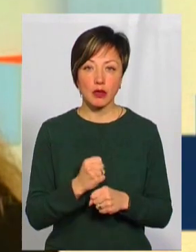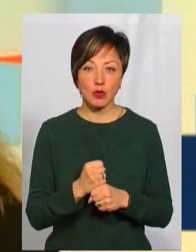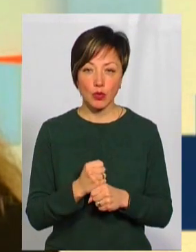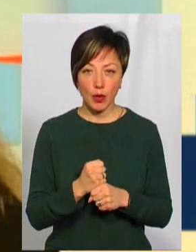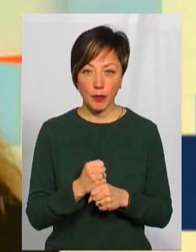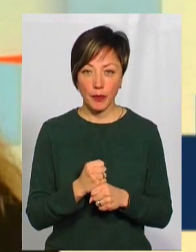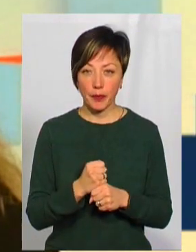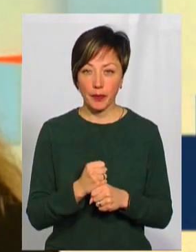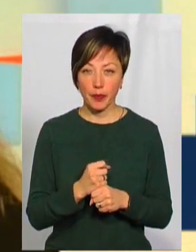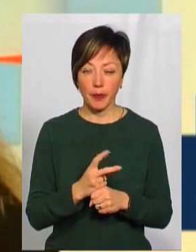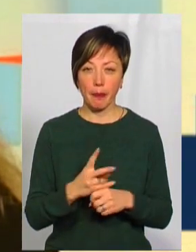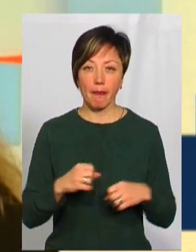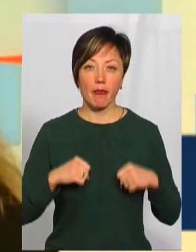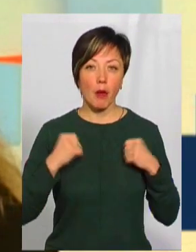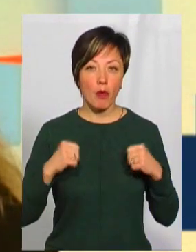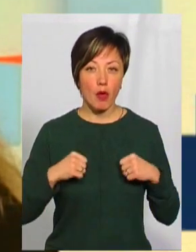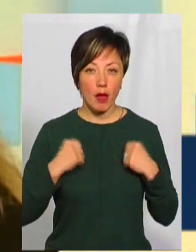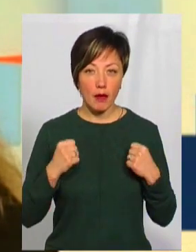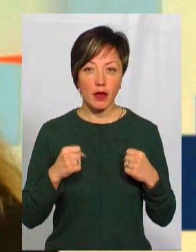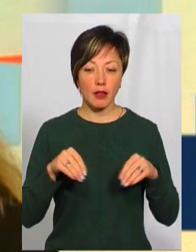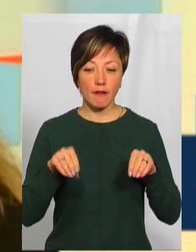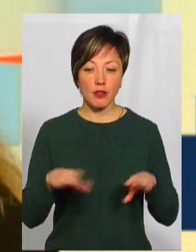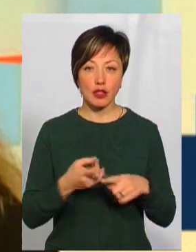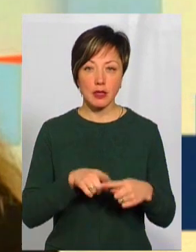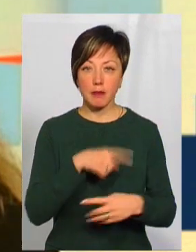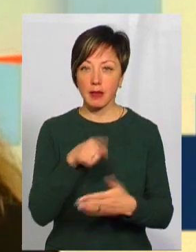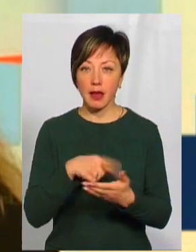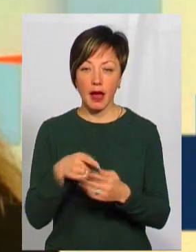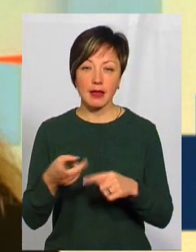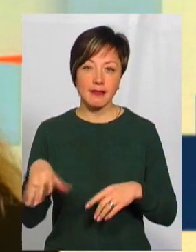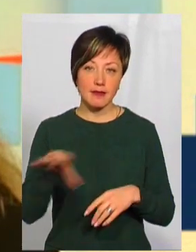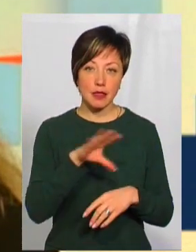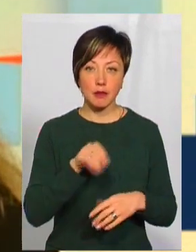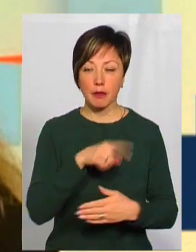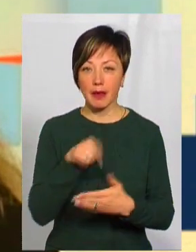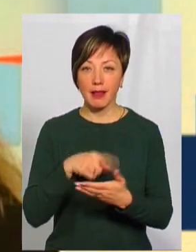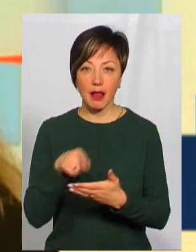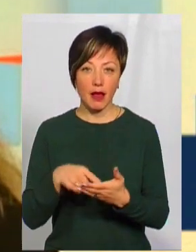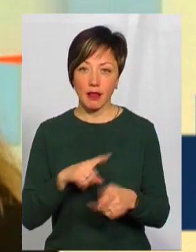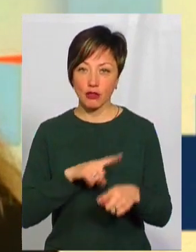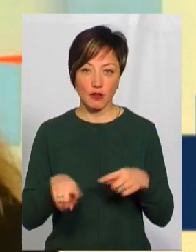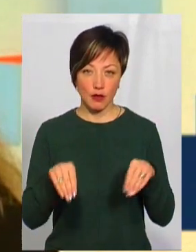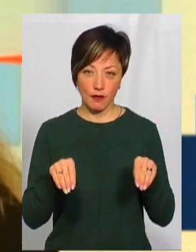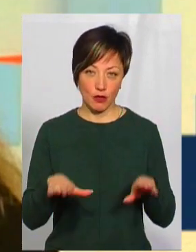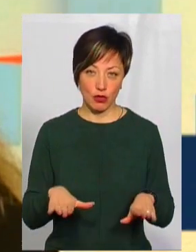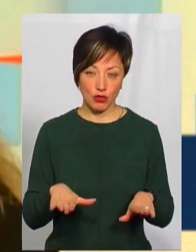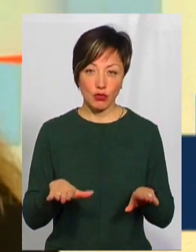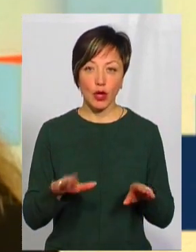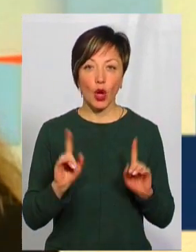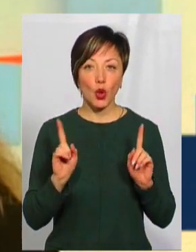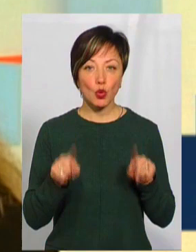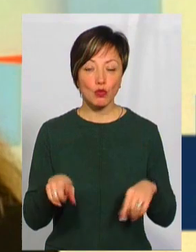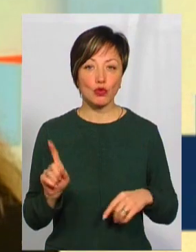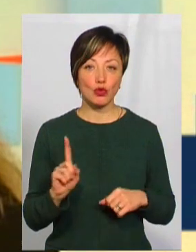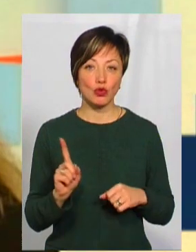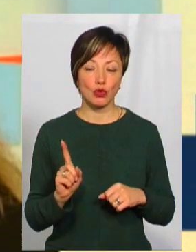працюємо наполегливо над вирішенням цих питань, але це всі питання, вони не так швидко вирішуються, тому